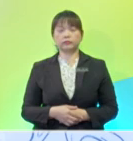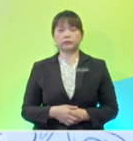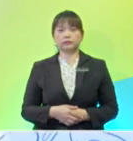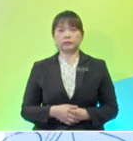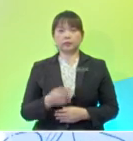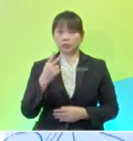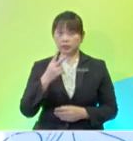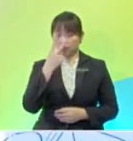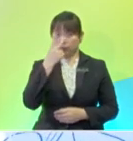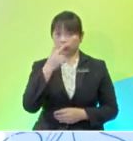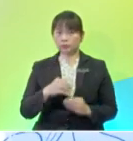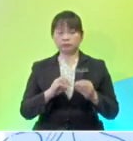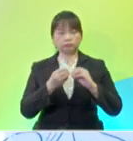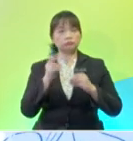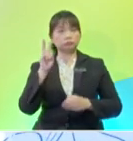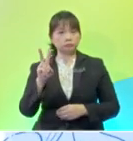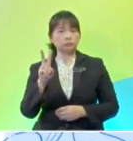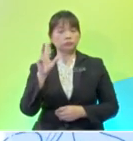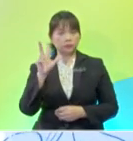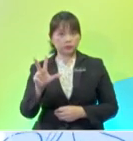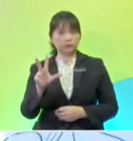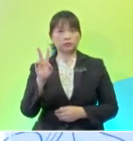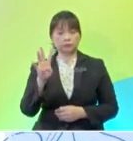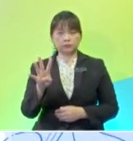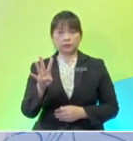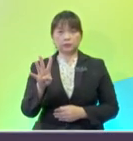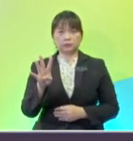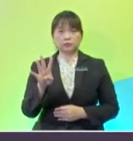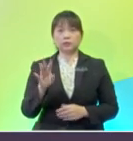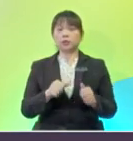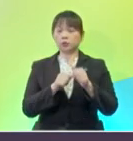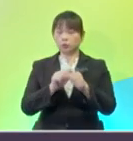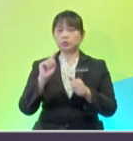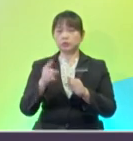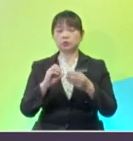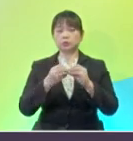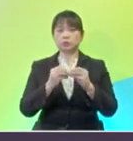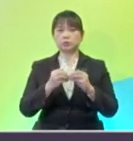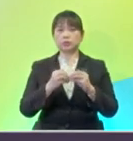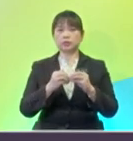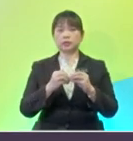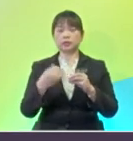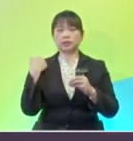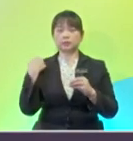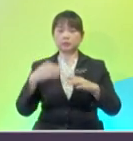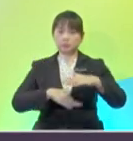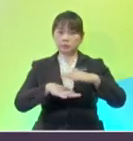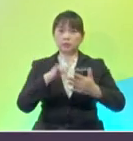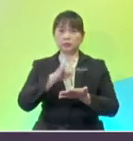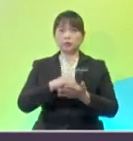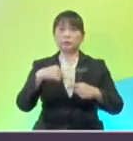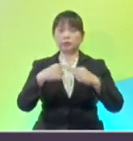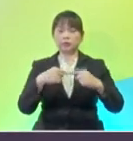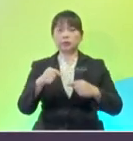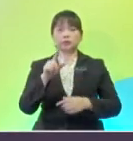beli tengok sama nunggu dua nunggu tiga nunggu 4 segini kok jenombo yang kayak kaki bawah tuh Oke sambil ini kita